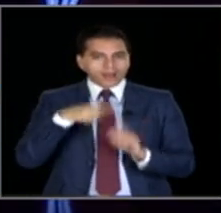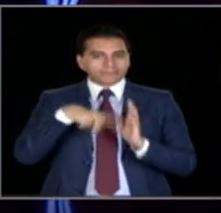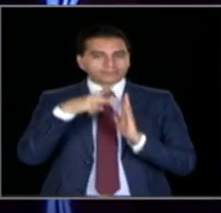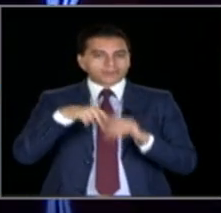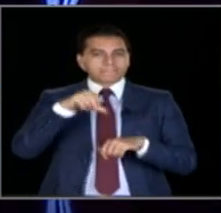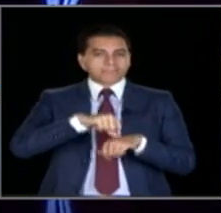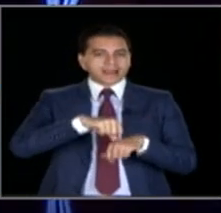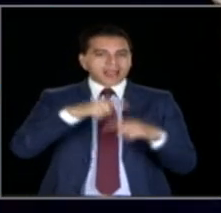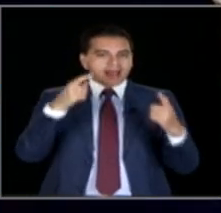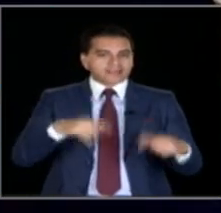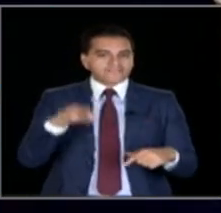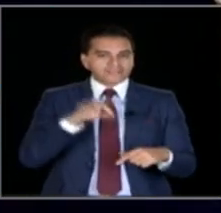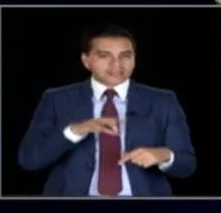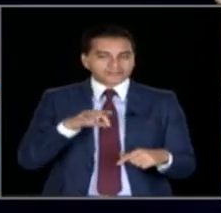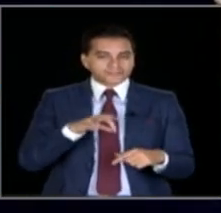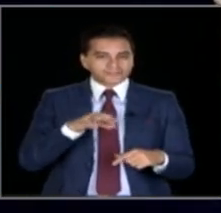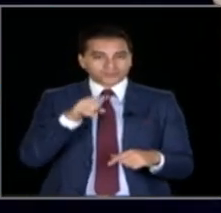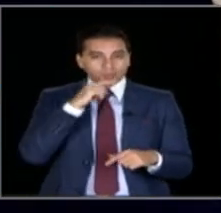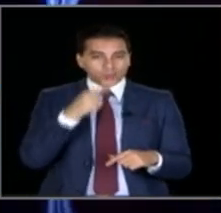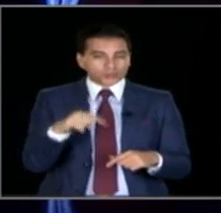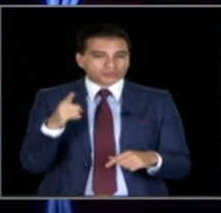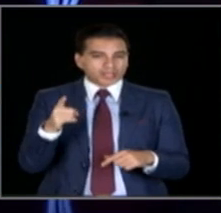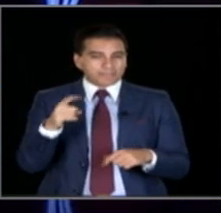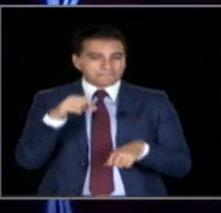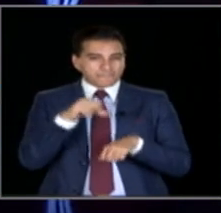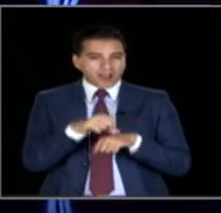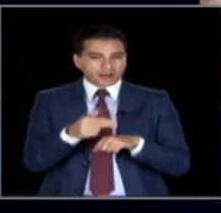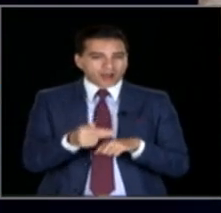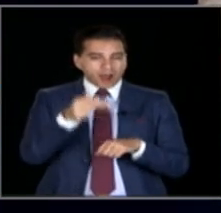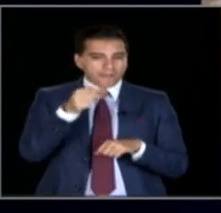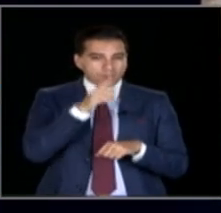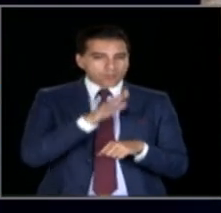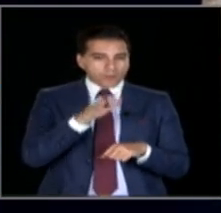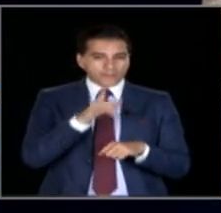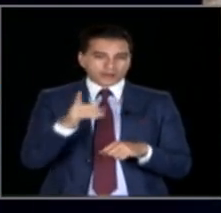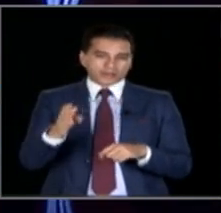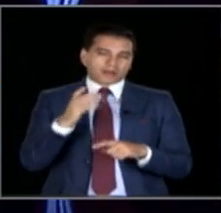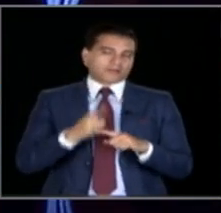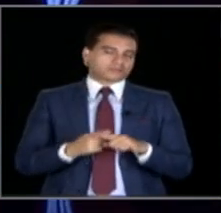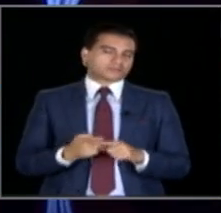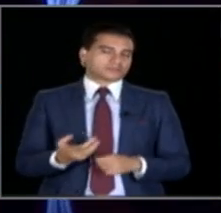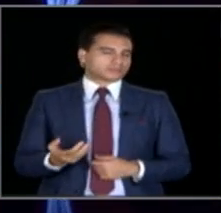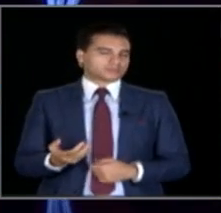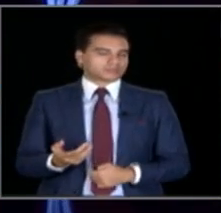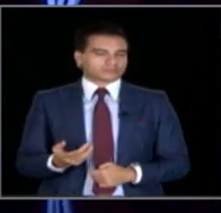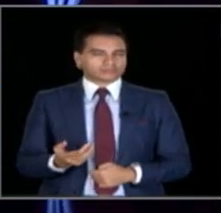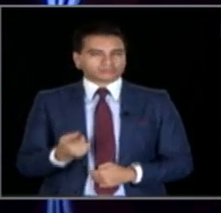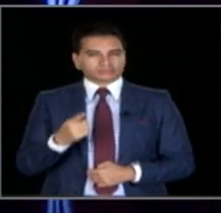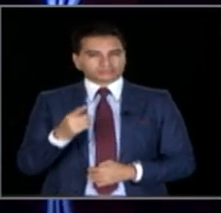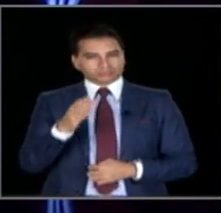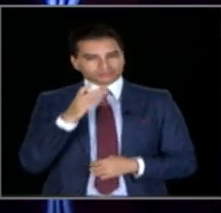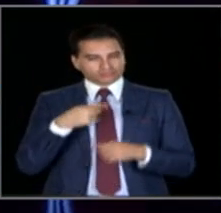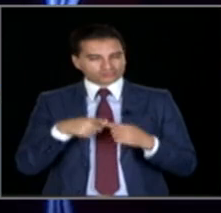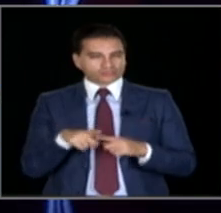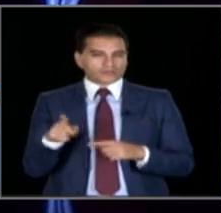روسيا. روسيا في أوروبا الغربية. مصطفى، يا مصطفى، إجابة إيه؟ خاطئة. مضحكة.